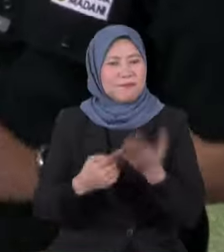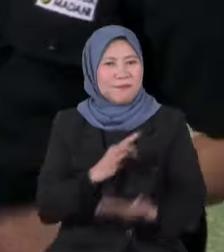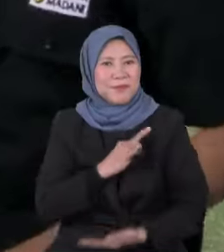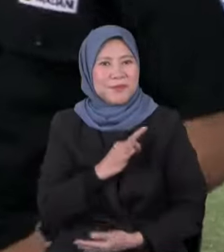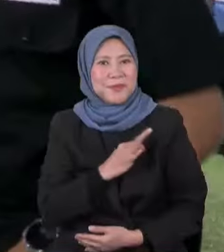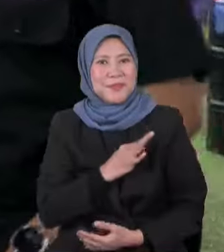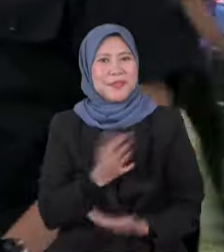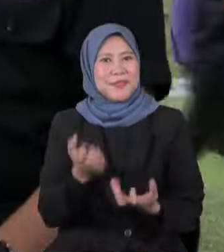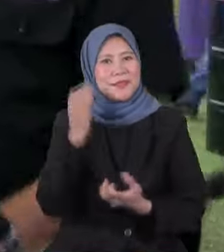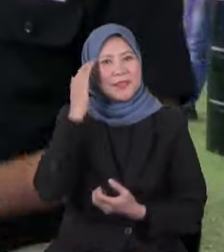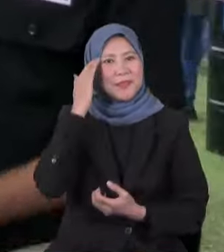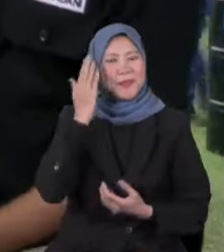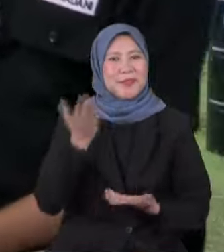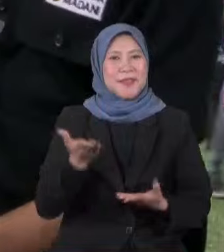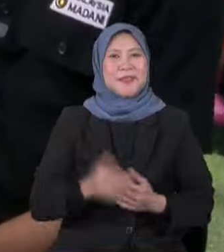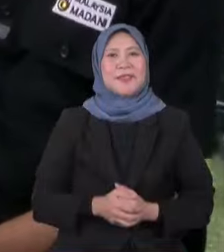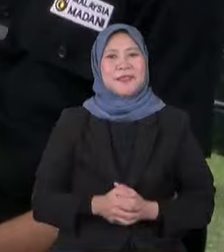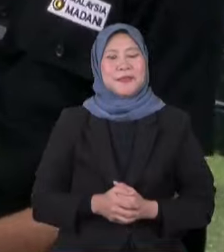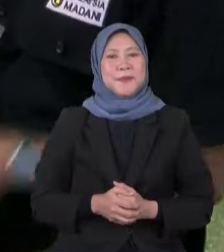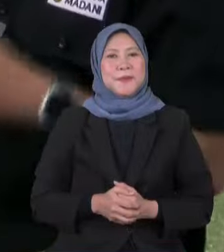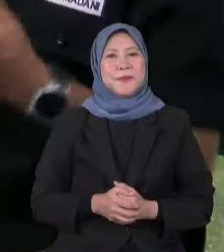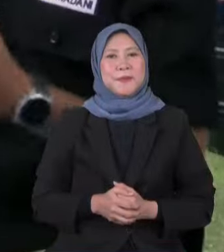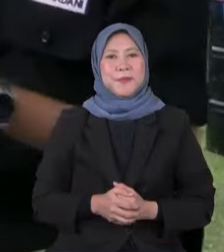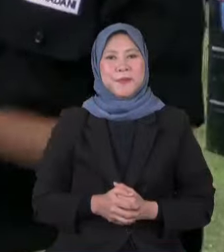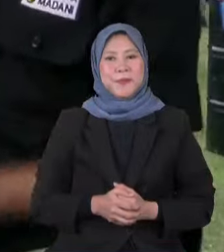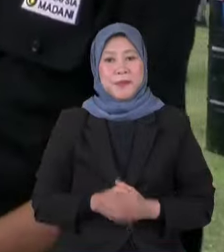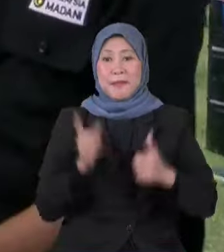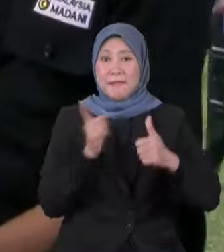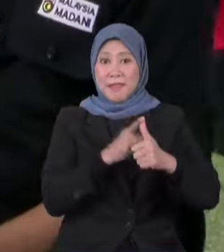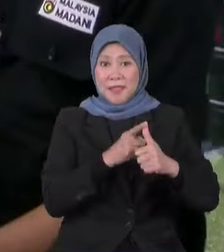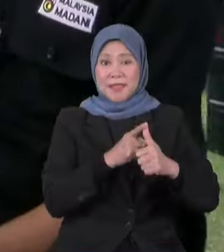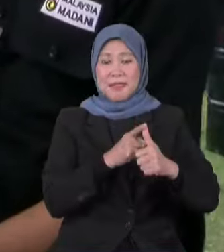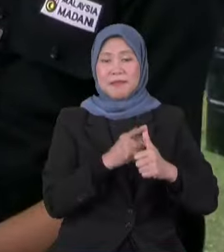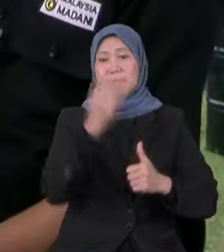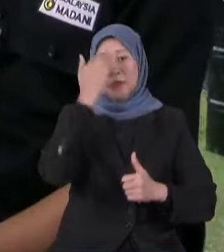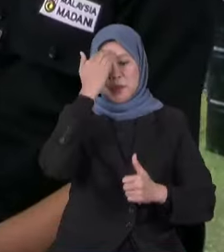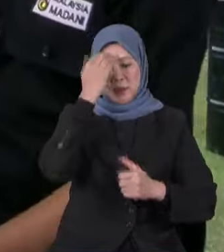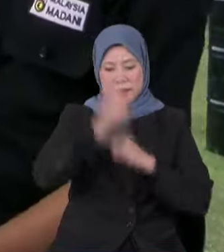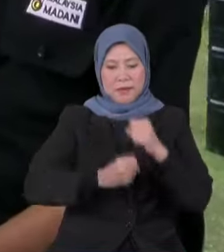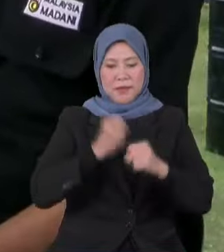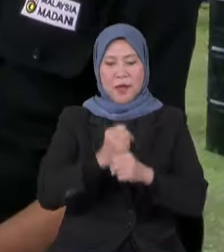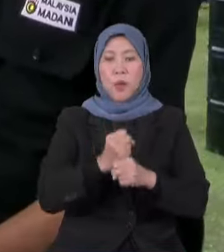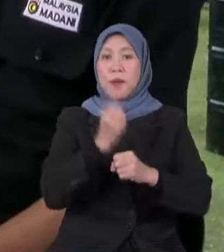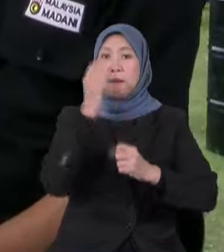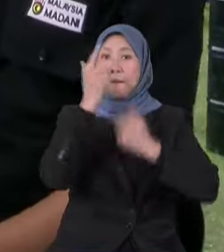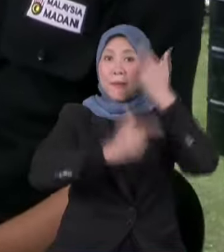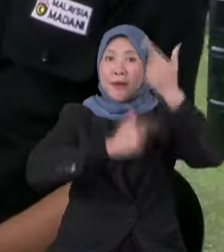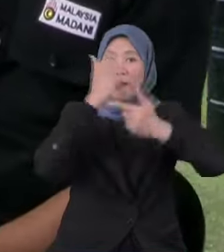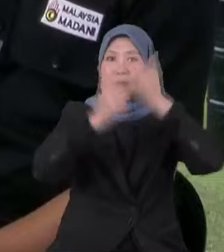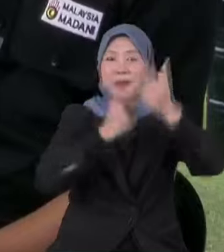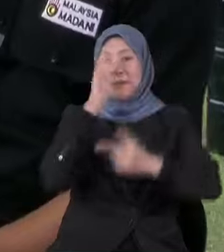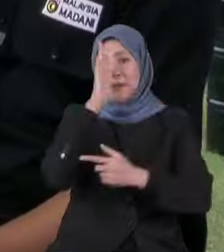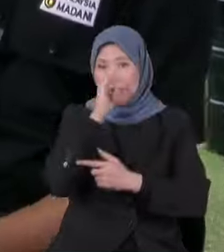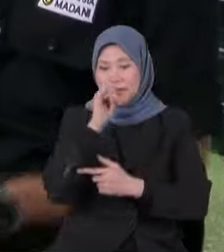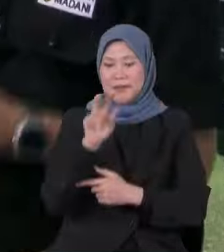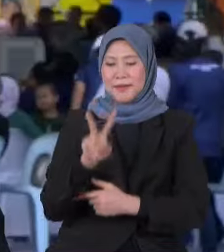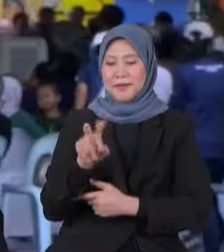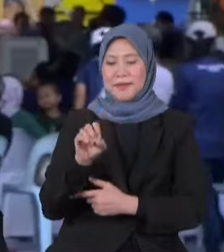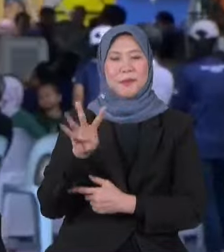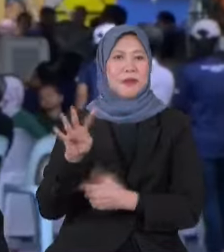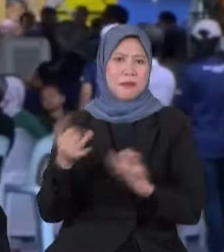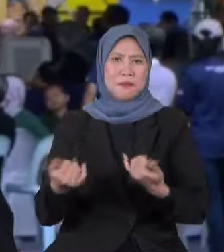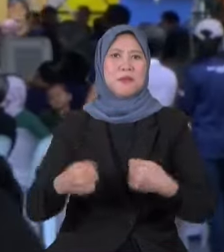bukan kawasan saya. Ini Kota Melaka. Okey, yang pertama, kita tahu tahun ni adalah tahun Melawat Melaka juga, 2024. Jadi kita